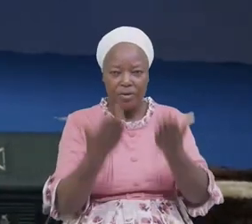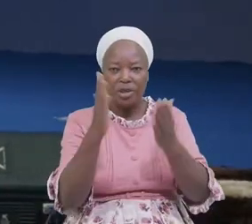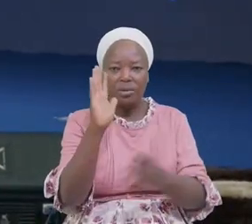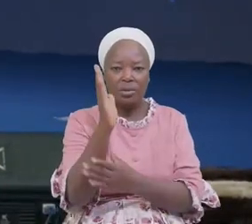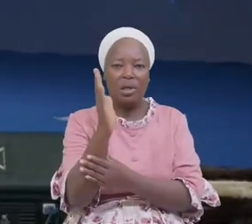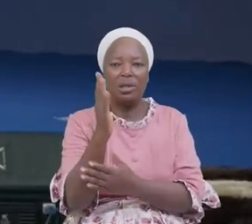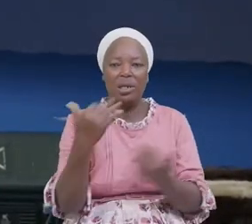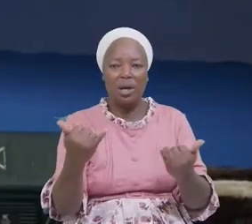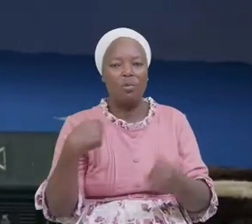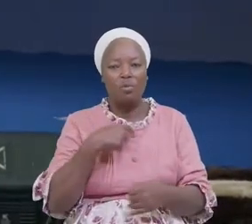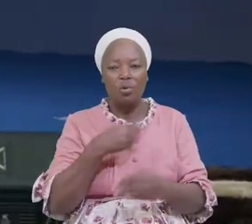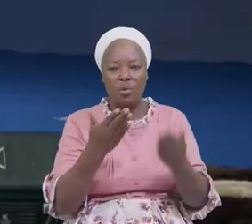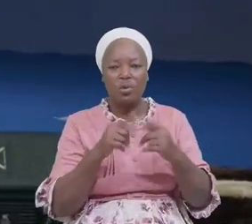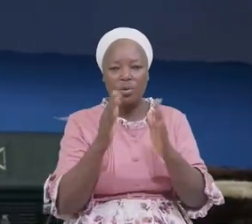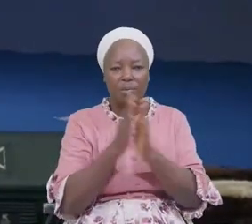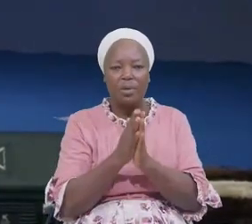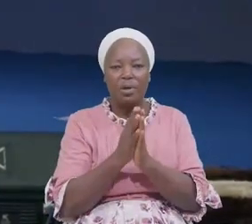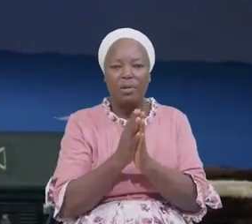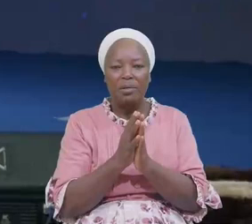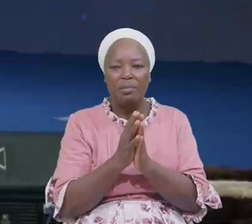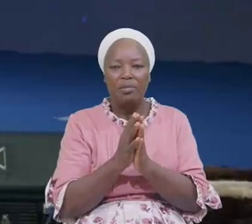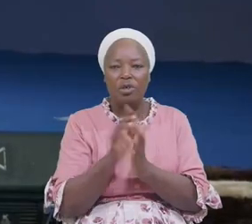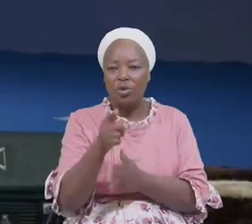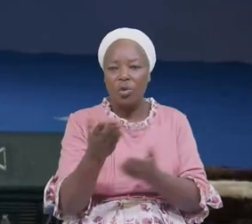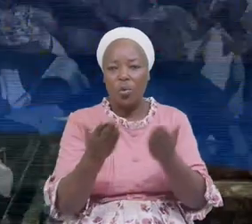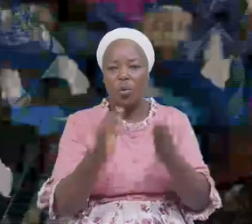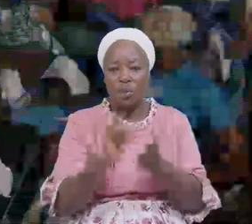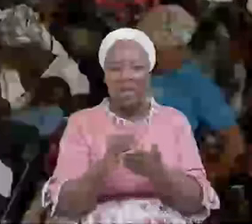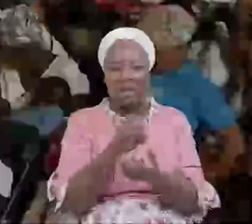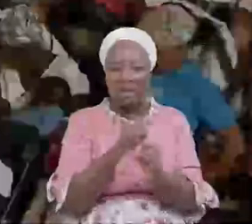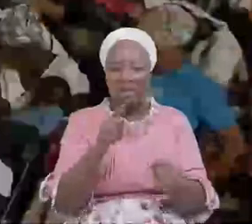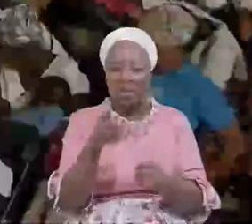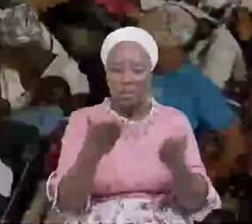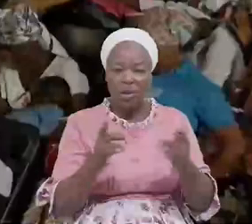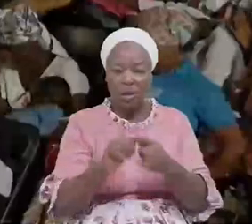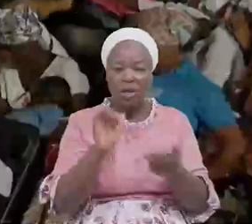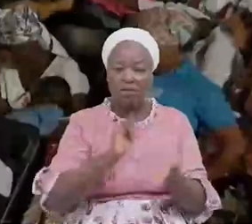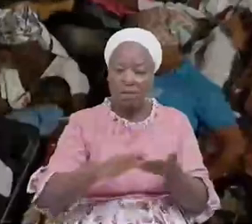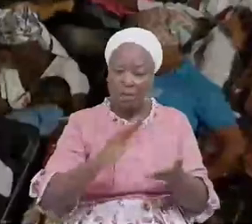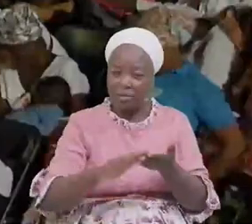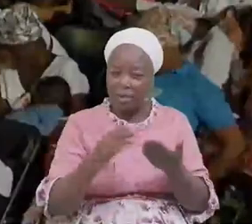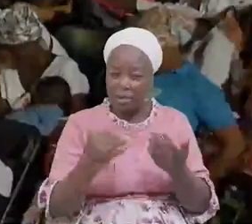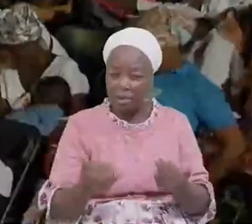et tu dois lever la main et nous allons prier. Tu veux ce salut, tu veux ce pardon.